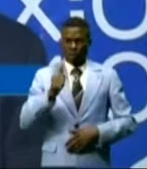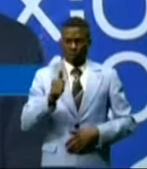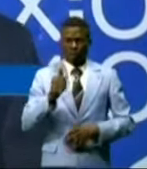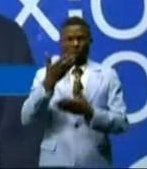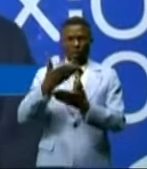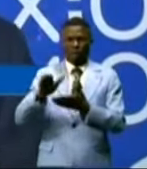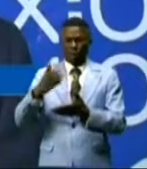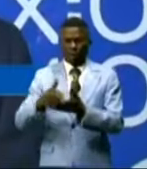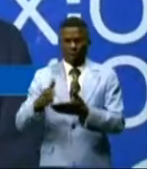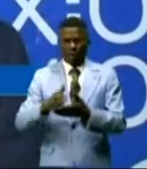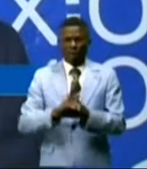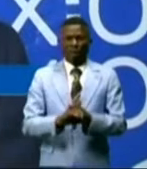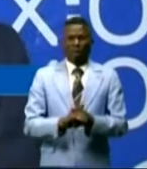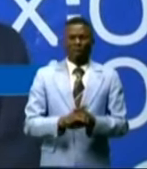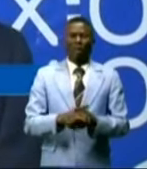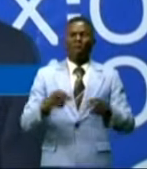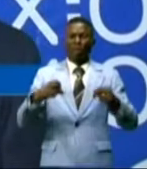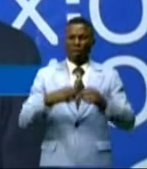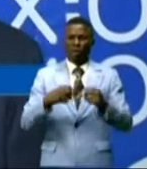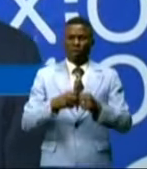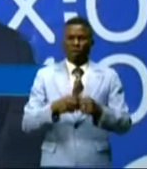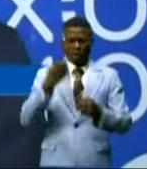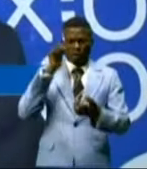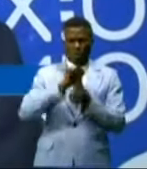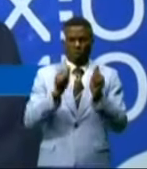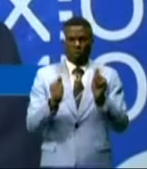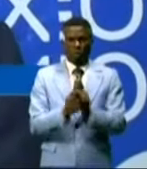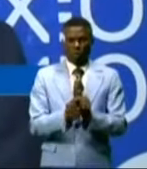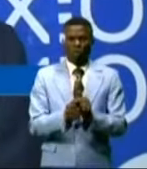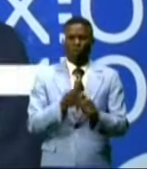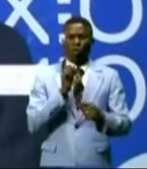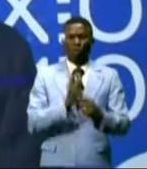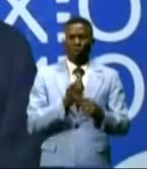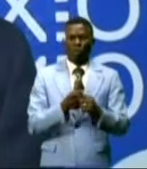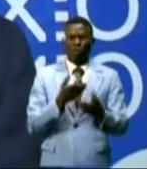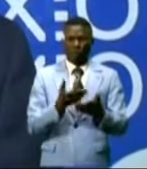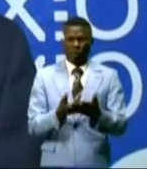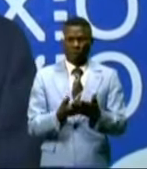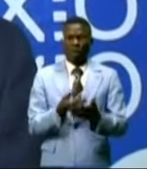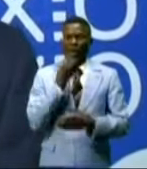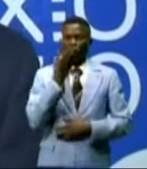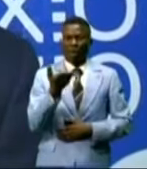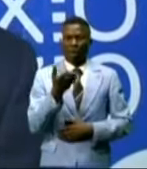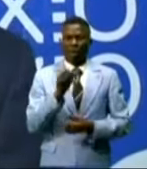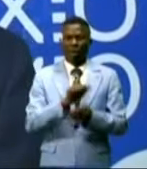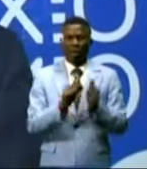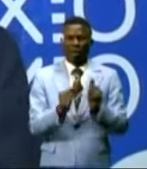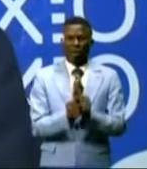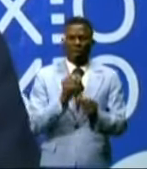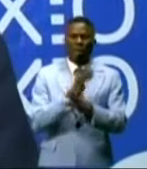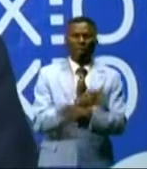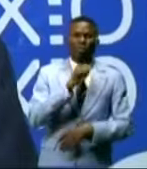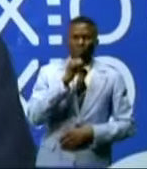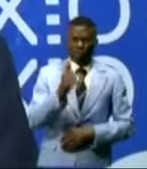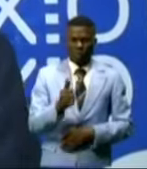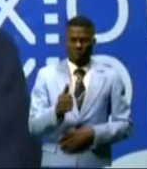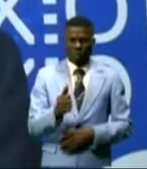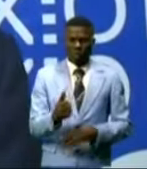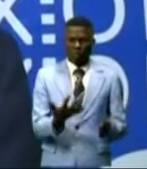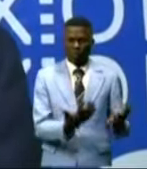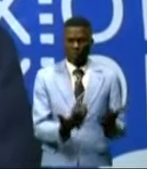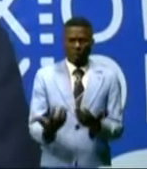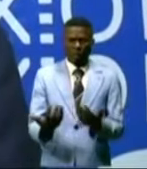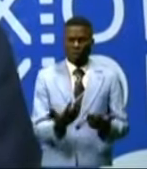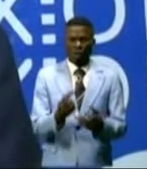distributeur automatique des billets pour des raisons de connectivité, par exemple, pour des raisons de non-disponibilité des serveurs de